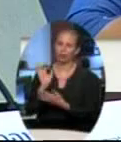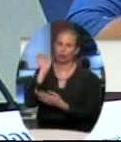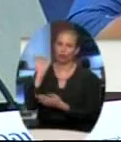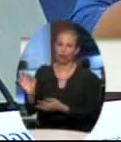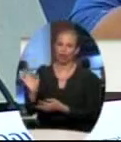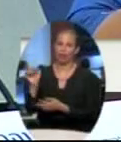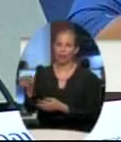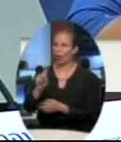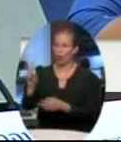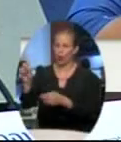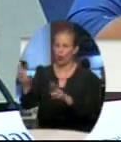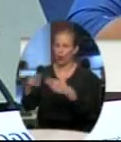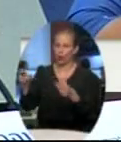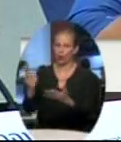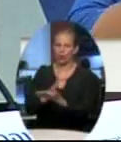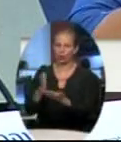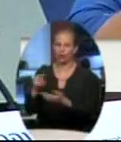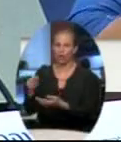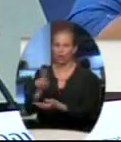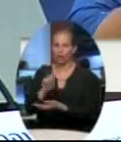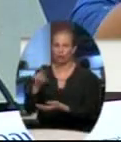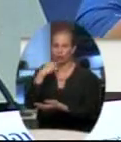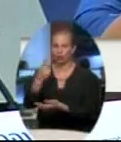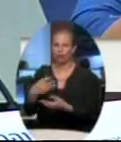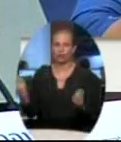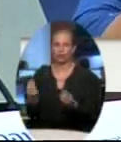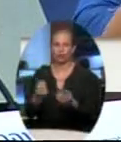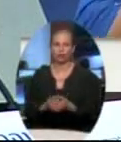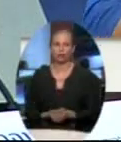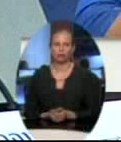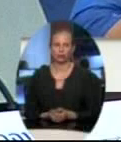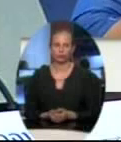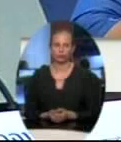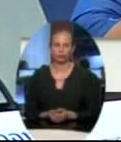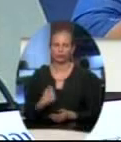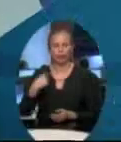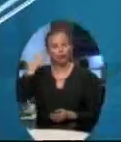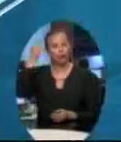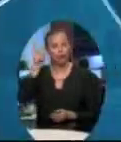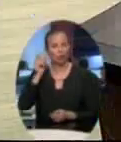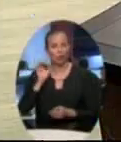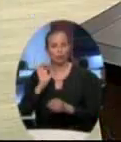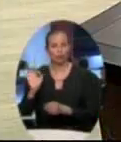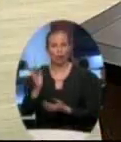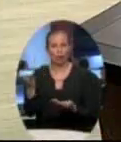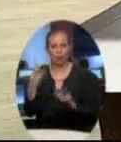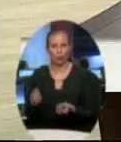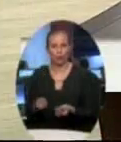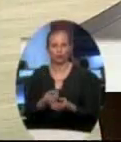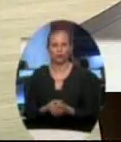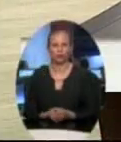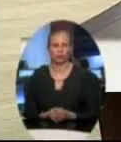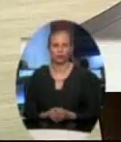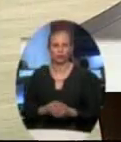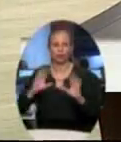תחליט, לא אתה תאמר את הדברים, לא אתה תביא את עצמך. אני יודע בשבילך מה טוב. כנס